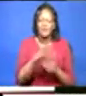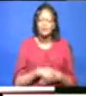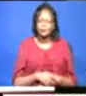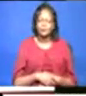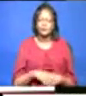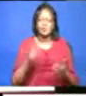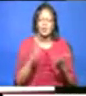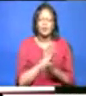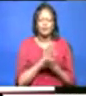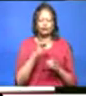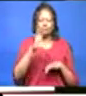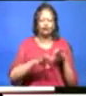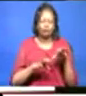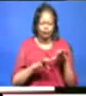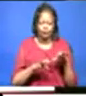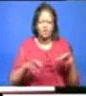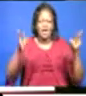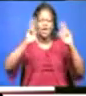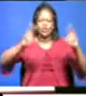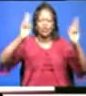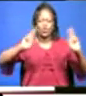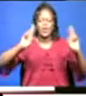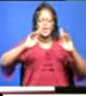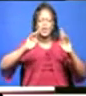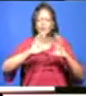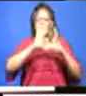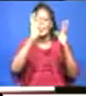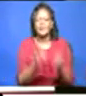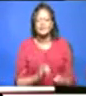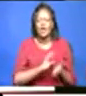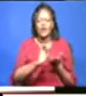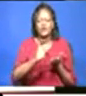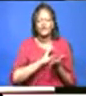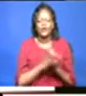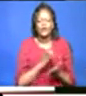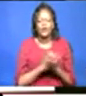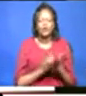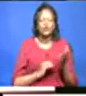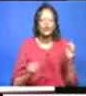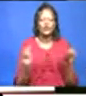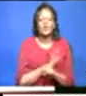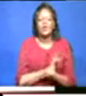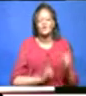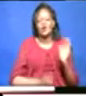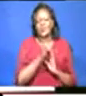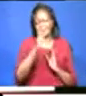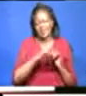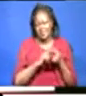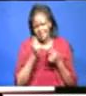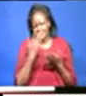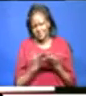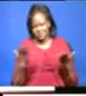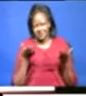Livestock has already budgeted and allocated funds to fully develop this facility. The other facilities